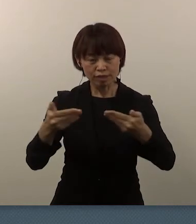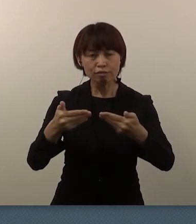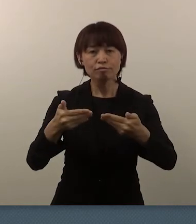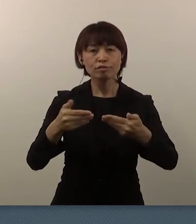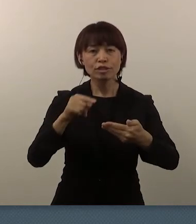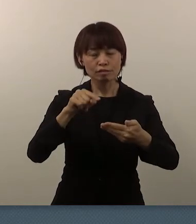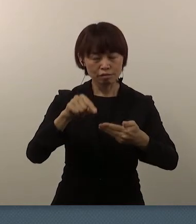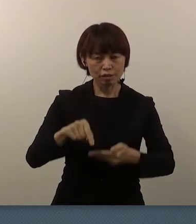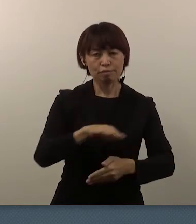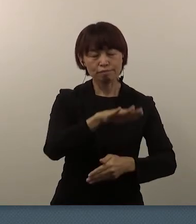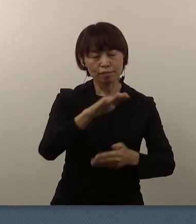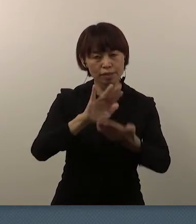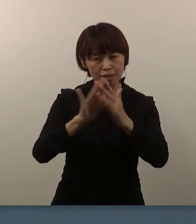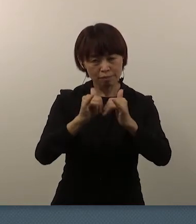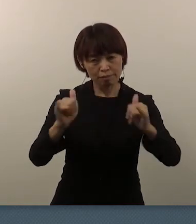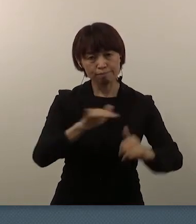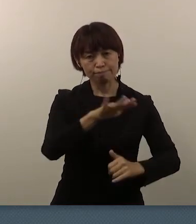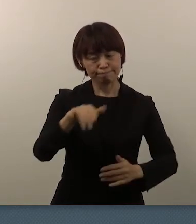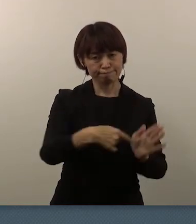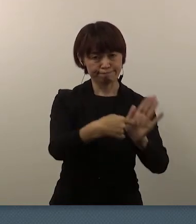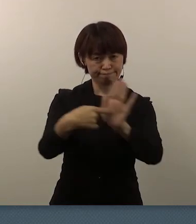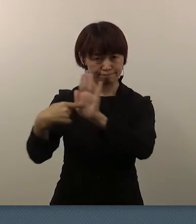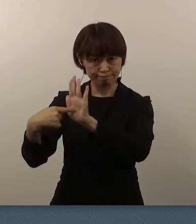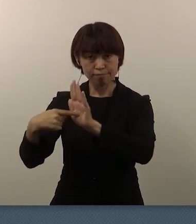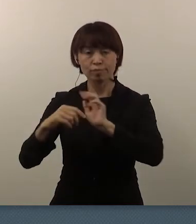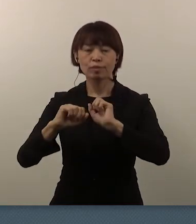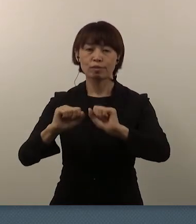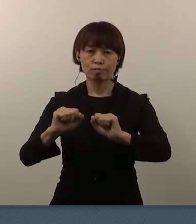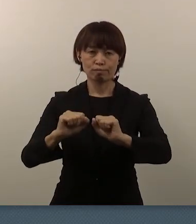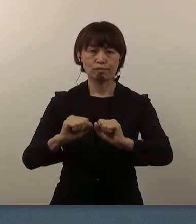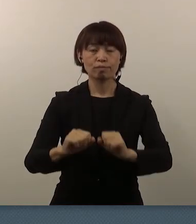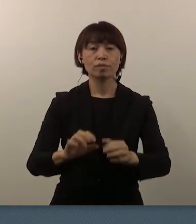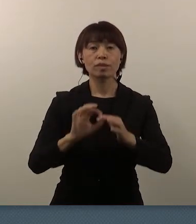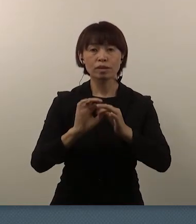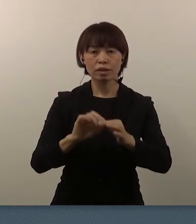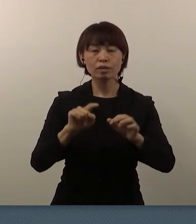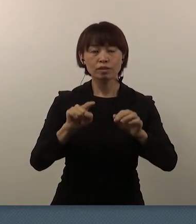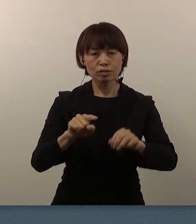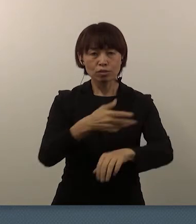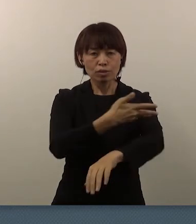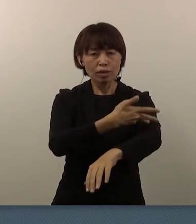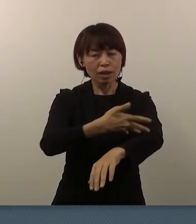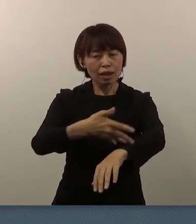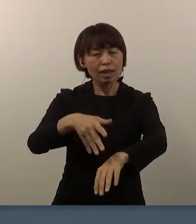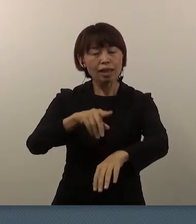せていくということもやっていこうとしていますから、こういった流れは少しずつ芽が